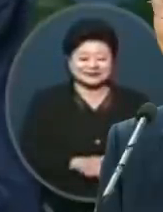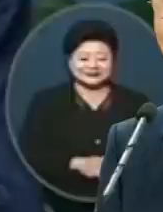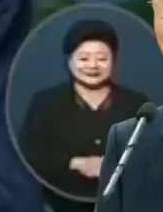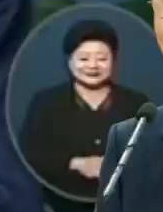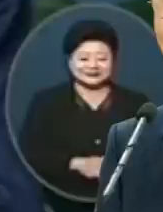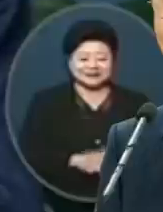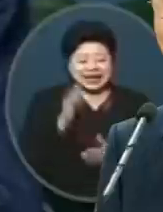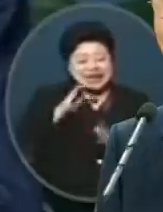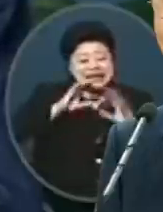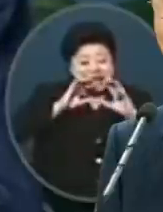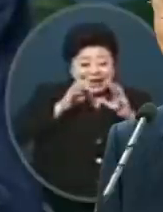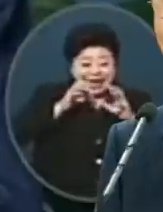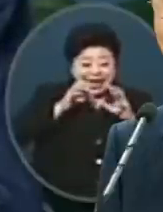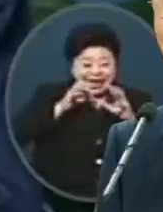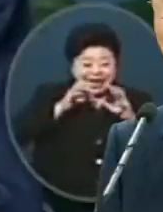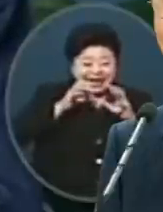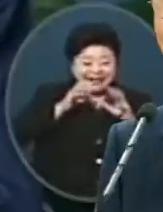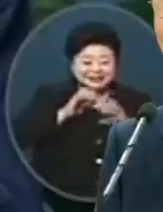천국의